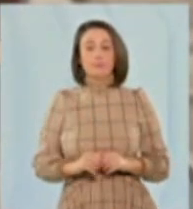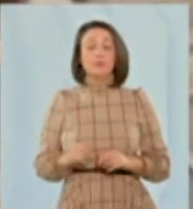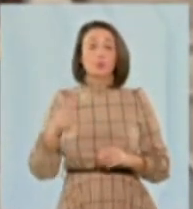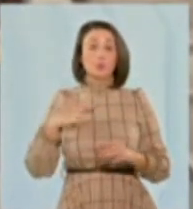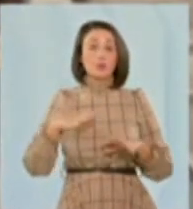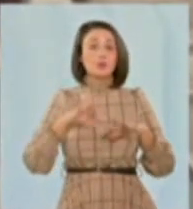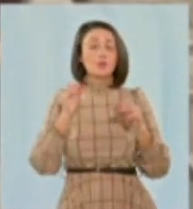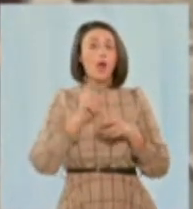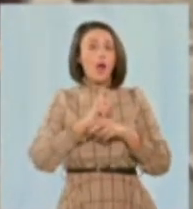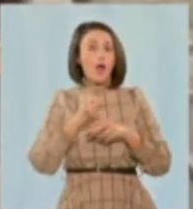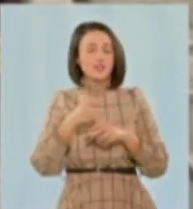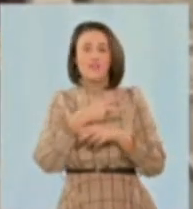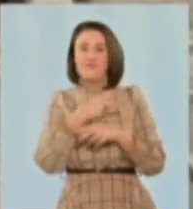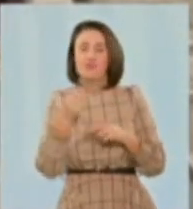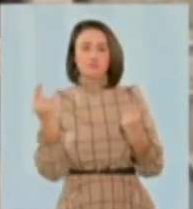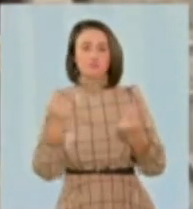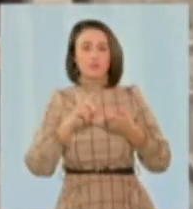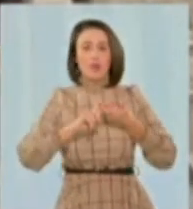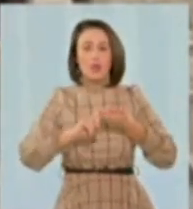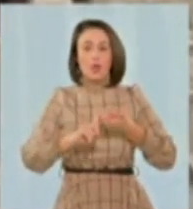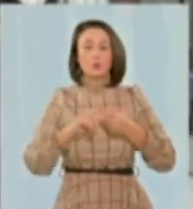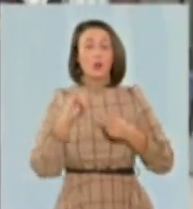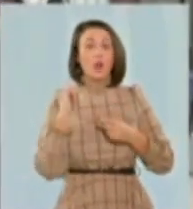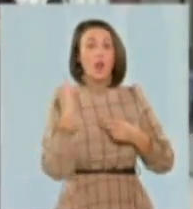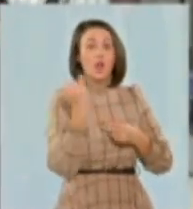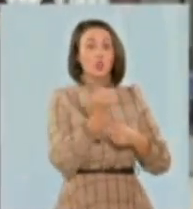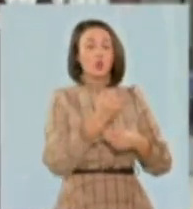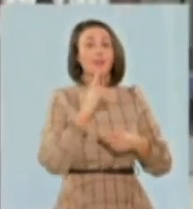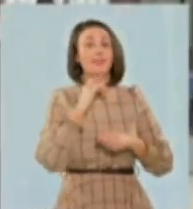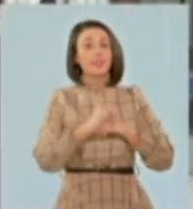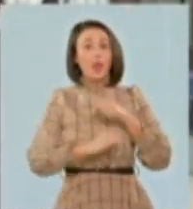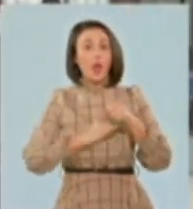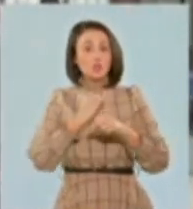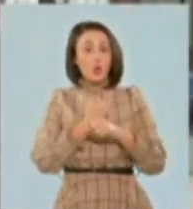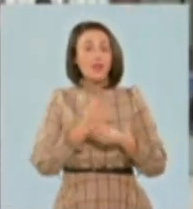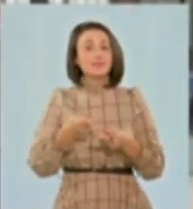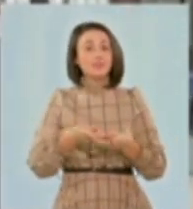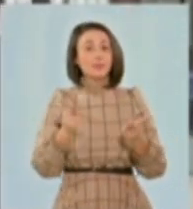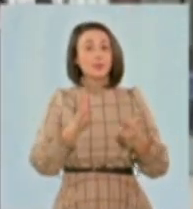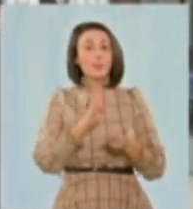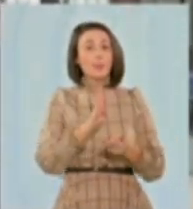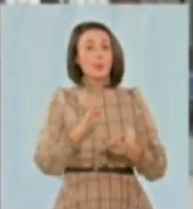depistate cazuri fără vreo legătură cu călătoriile internaționale, transmite BBC.